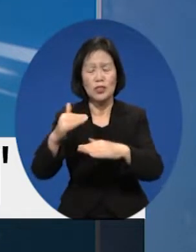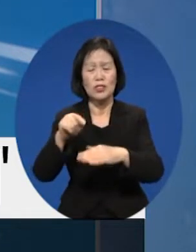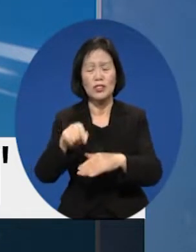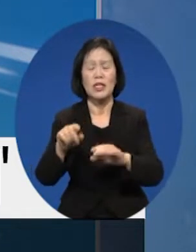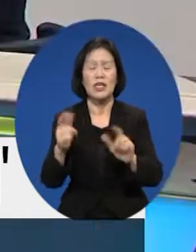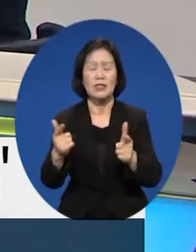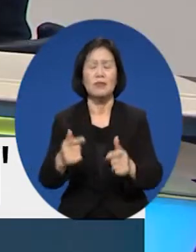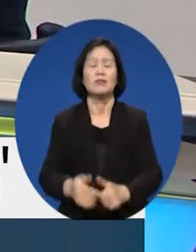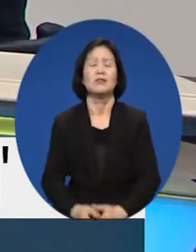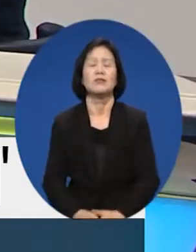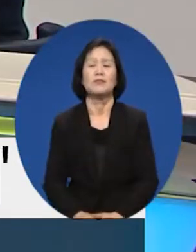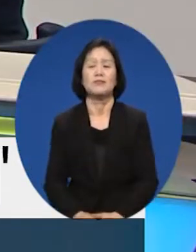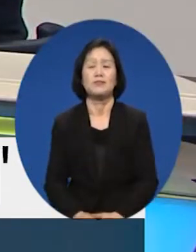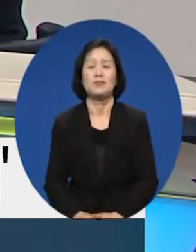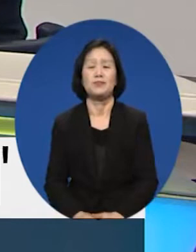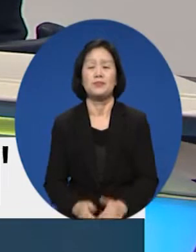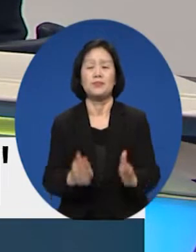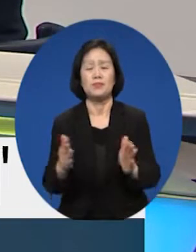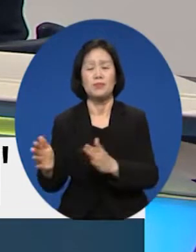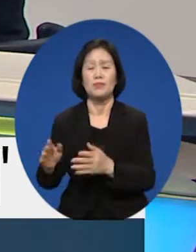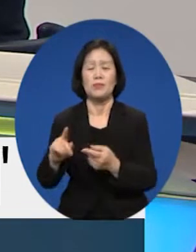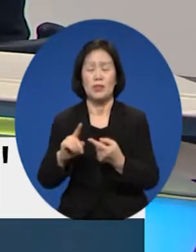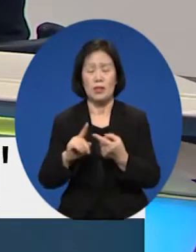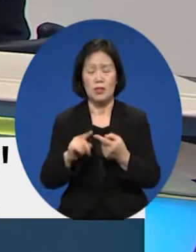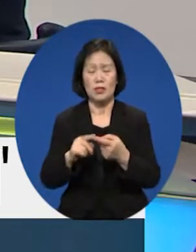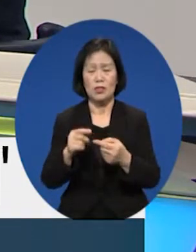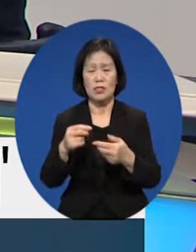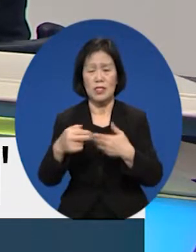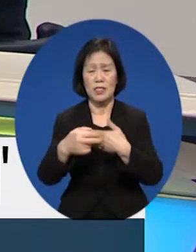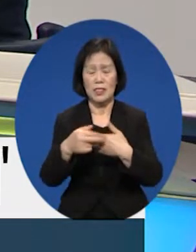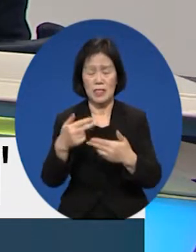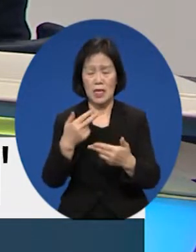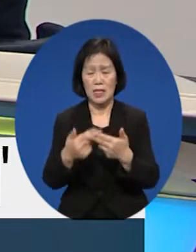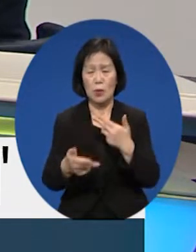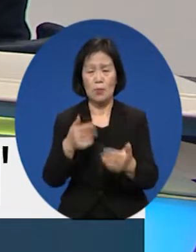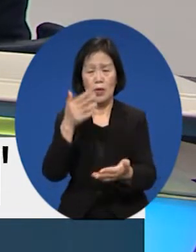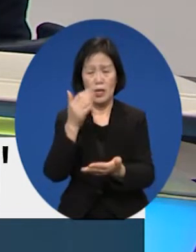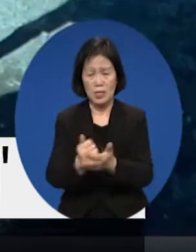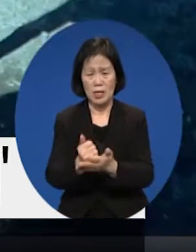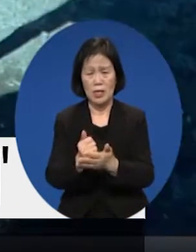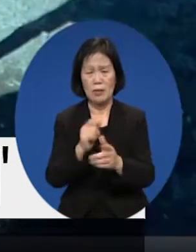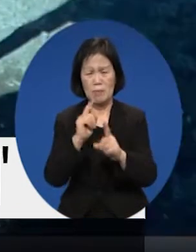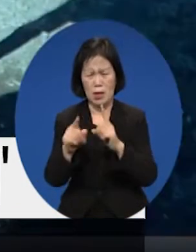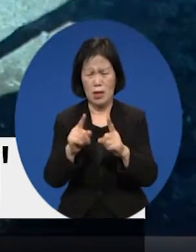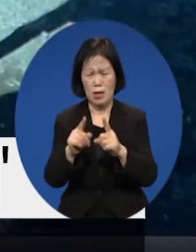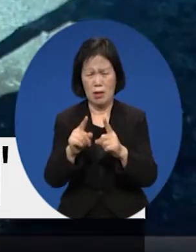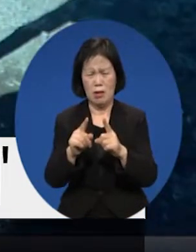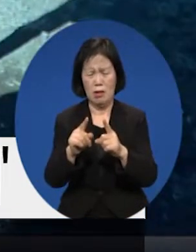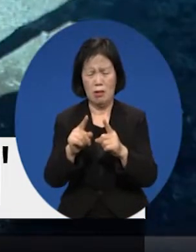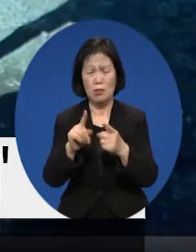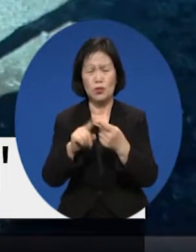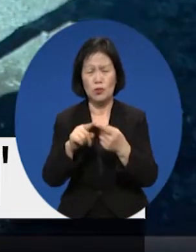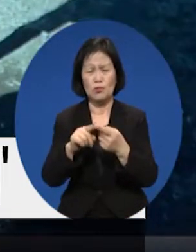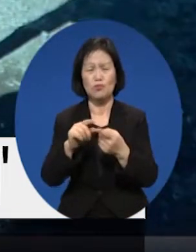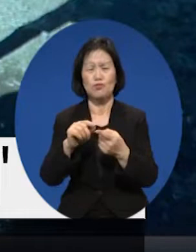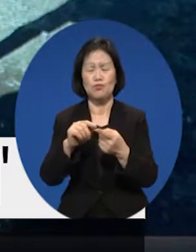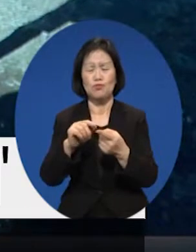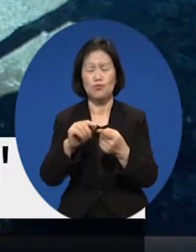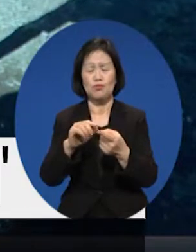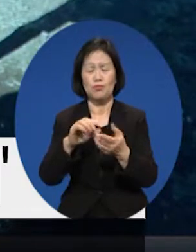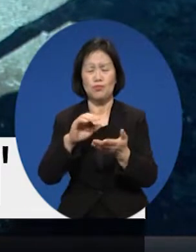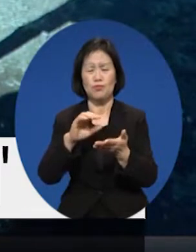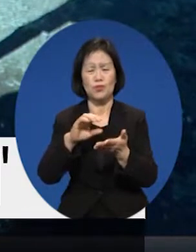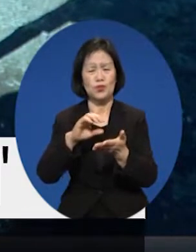다만 이 부분과 관련해 가지고는 저도 그 최대집 그 대한의사협회장의 그 발언 자체는 현재 부적절하다라고 저는 생각을